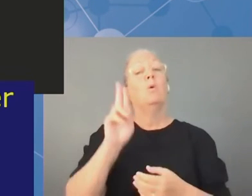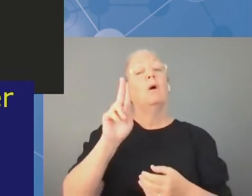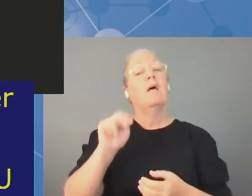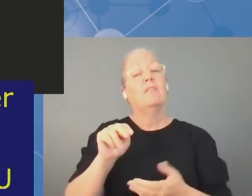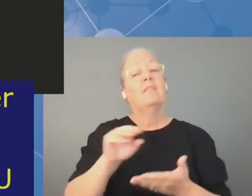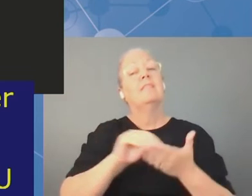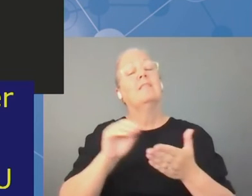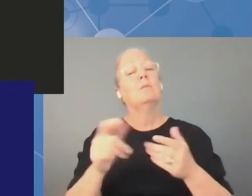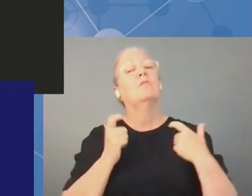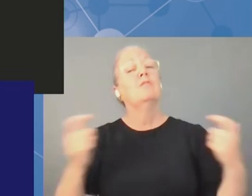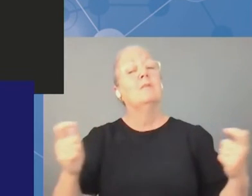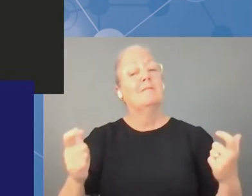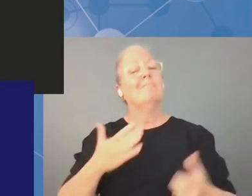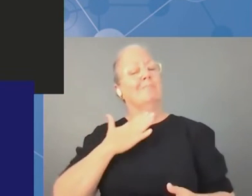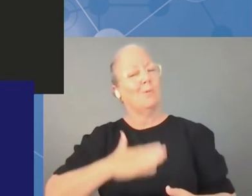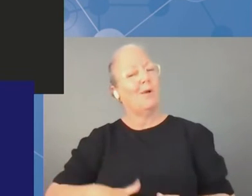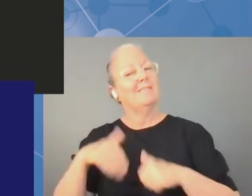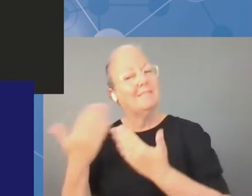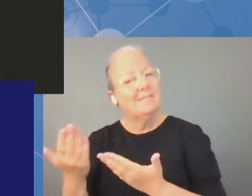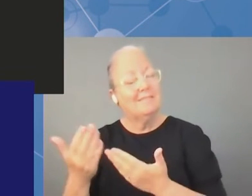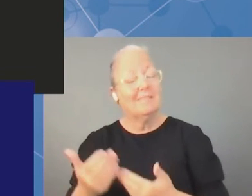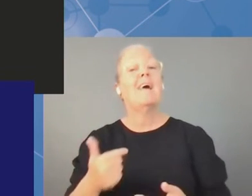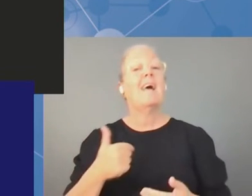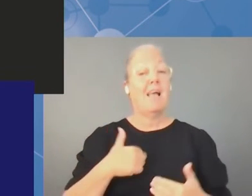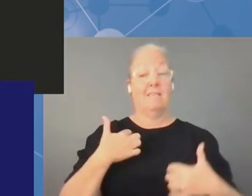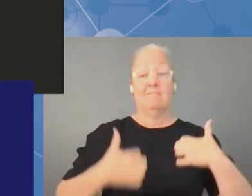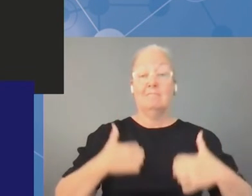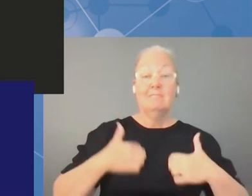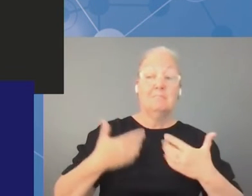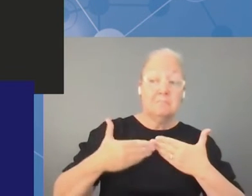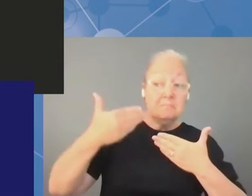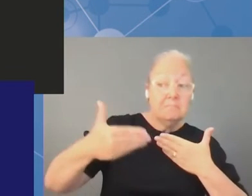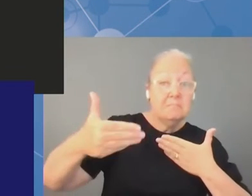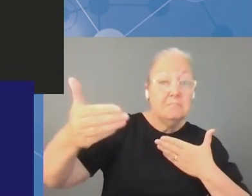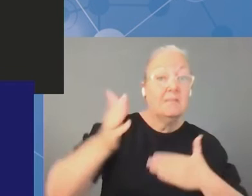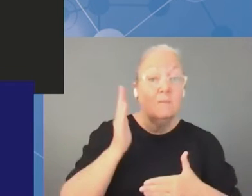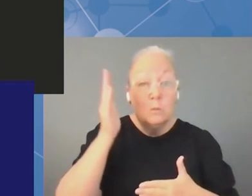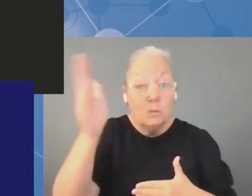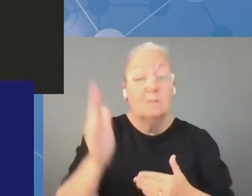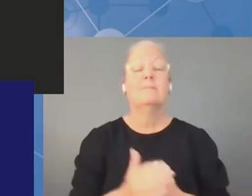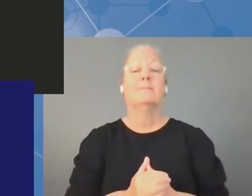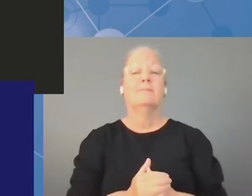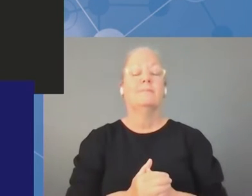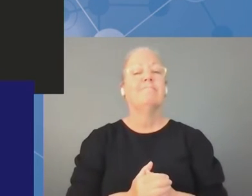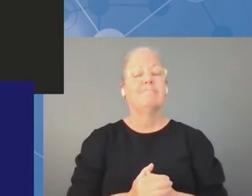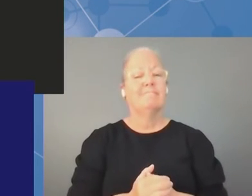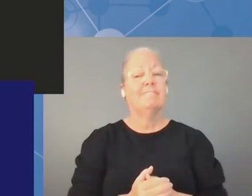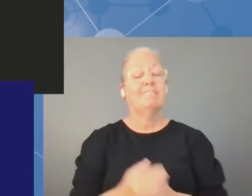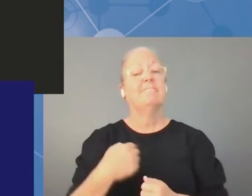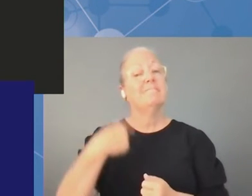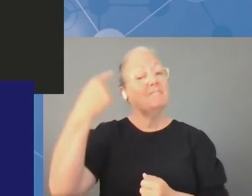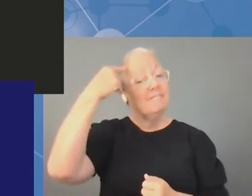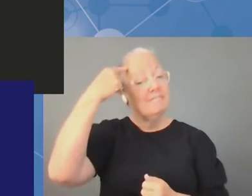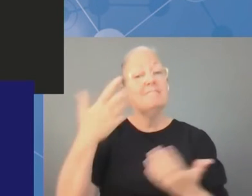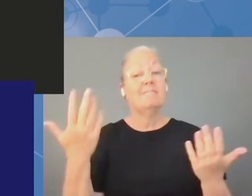отношении организации цифровых саммитов. Мы делаем многое для изменения формулы нашей